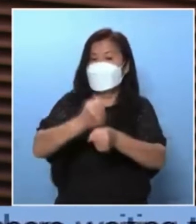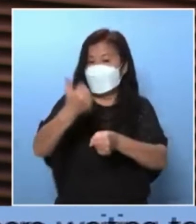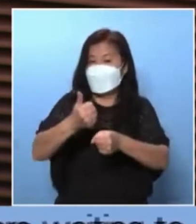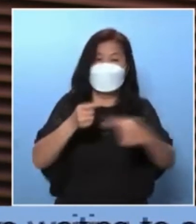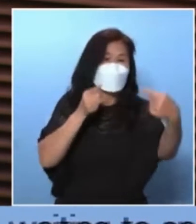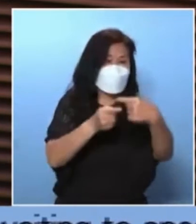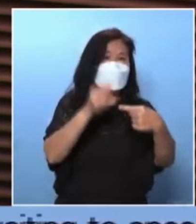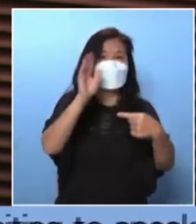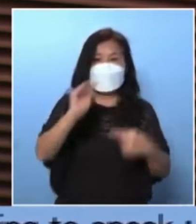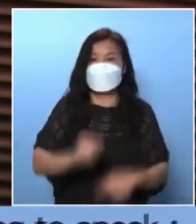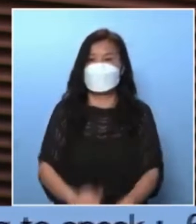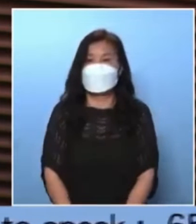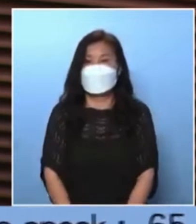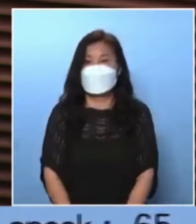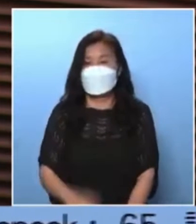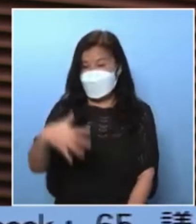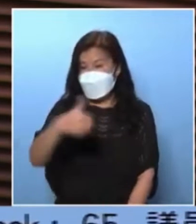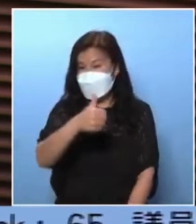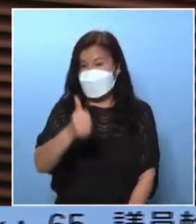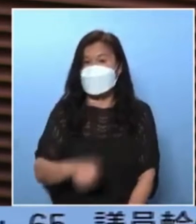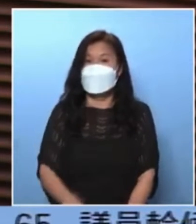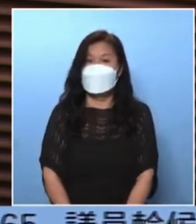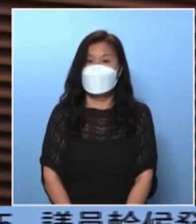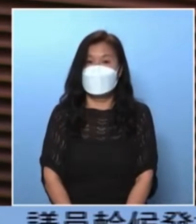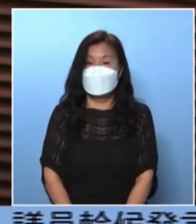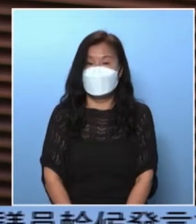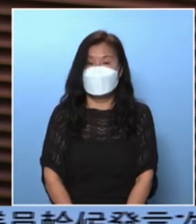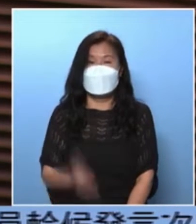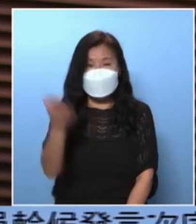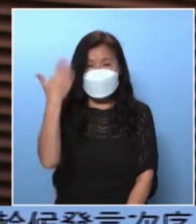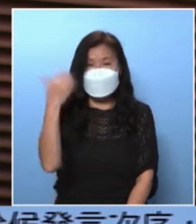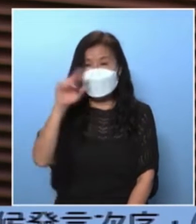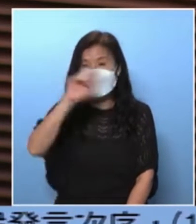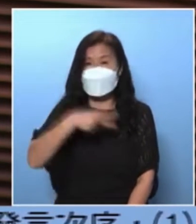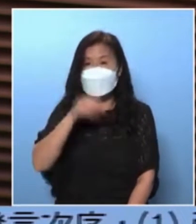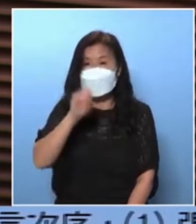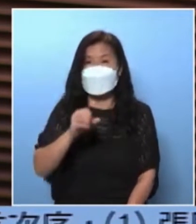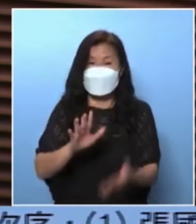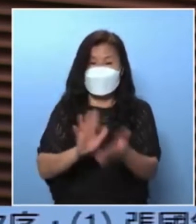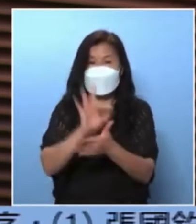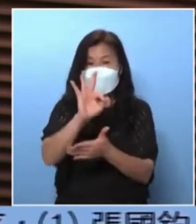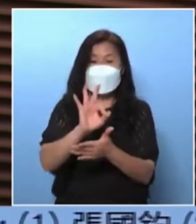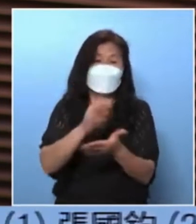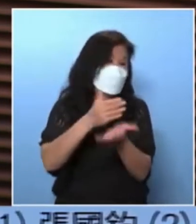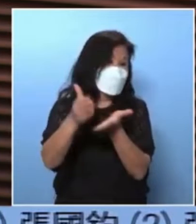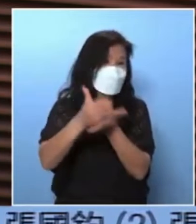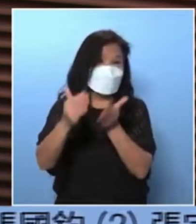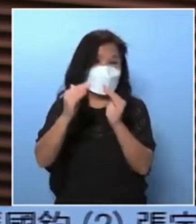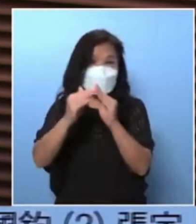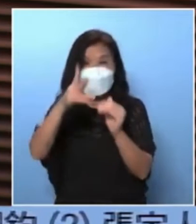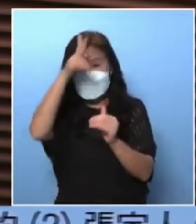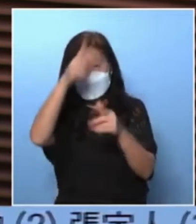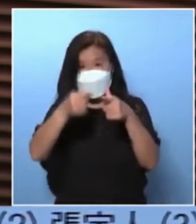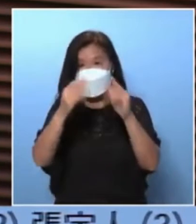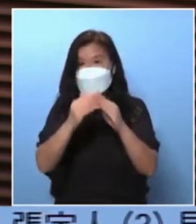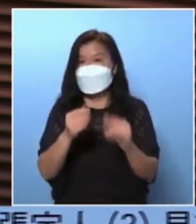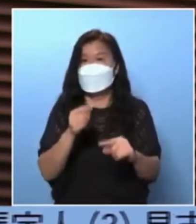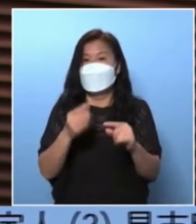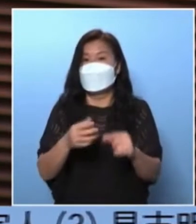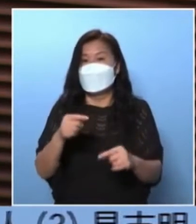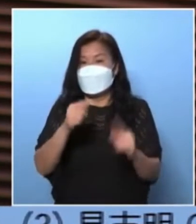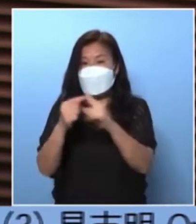念。事實上，主席，如果我們經常都說3年上樓，但市民是見不